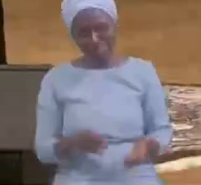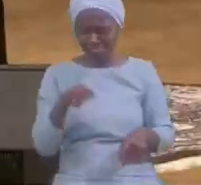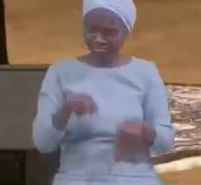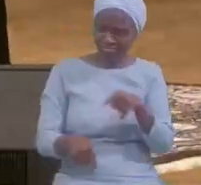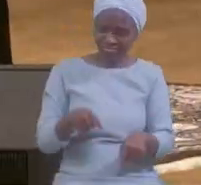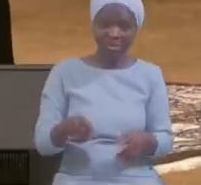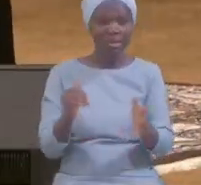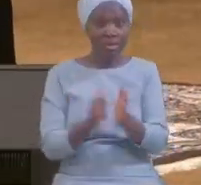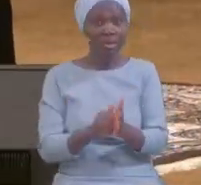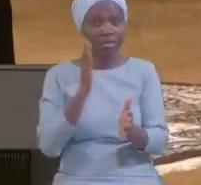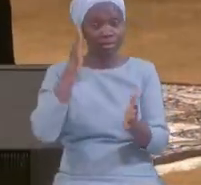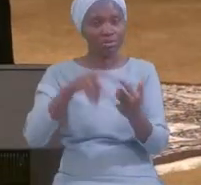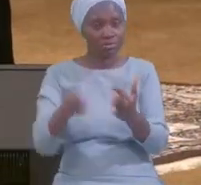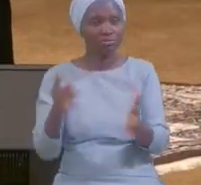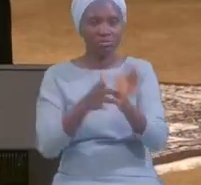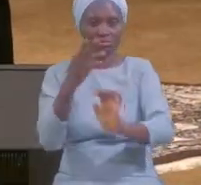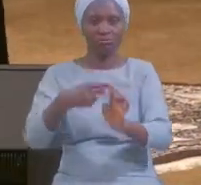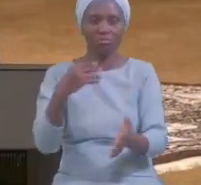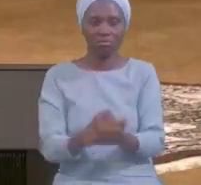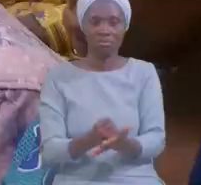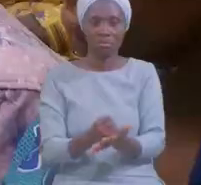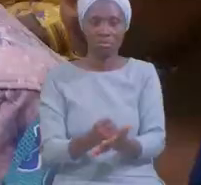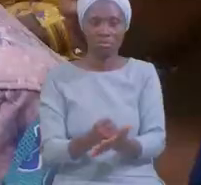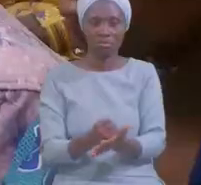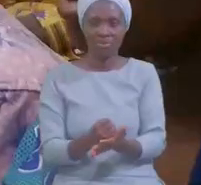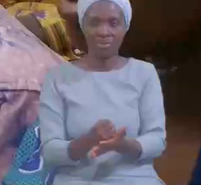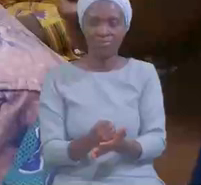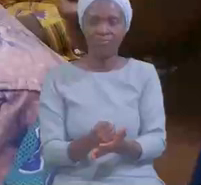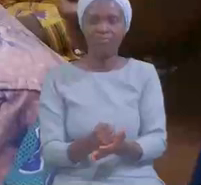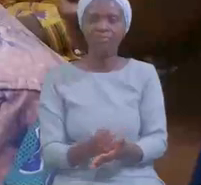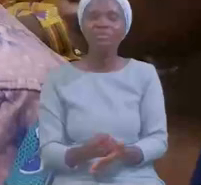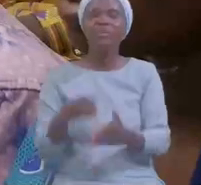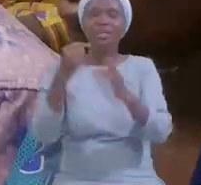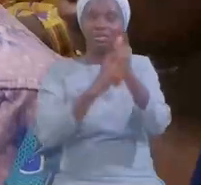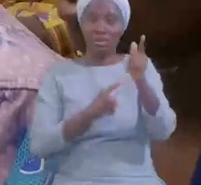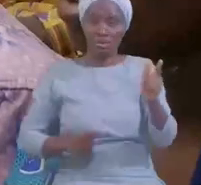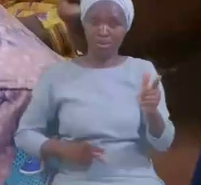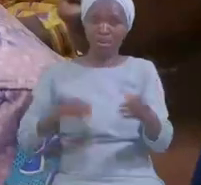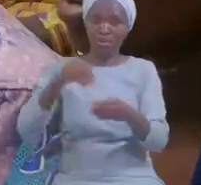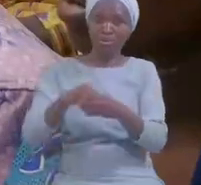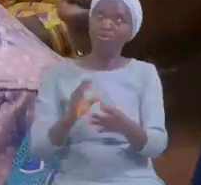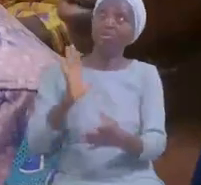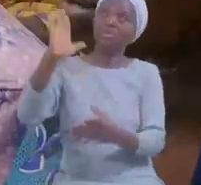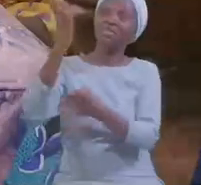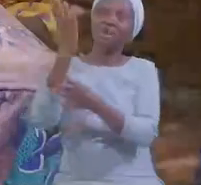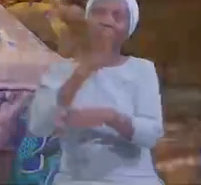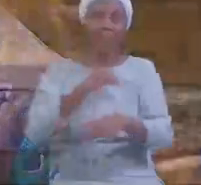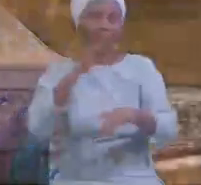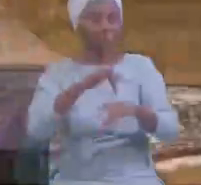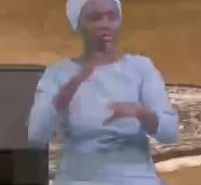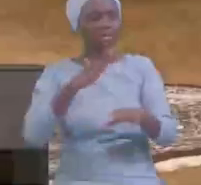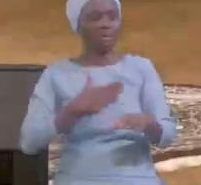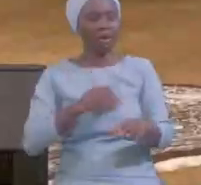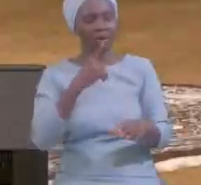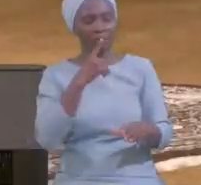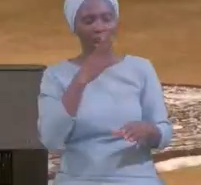va disparaître. Et puis l'Éternel étendit sa main et toucha ma bouche. Et l'Éternel me